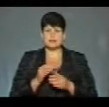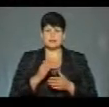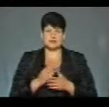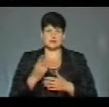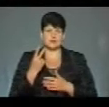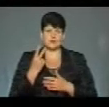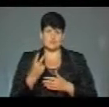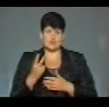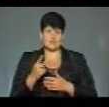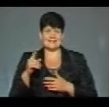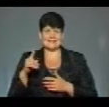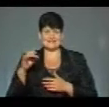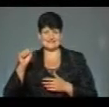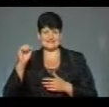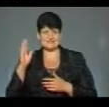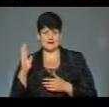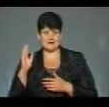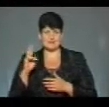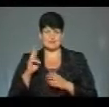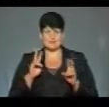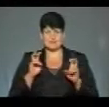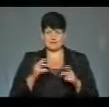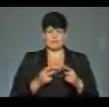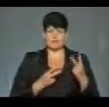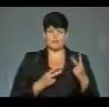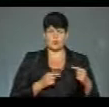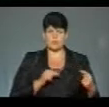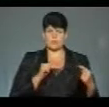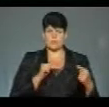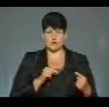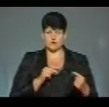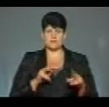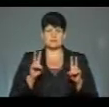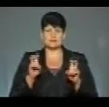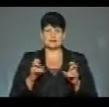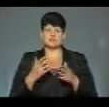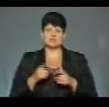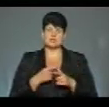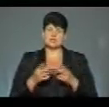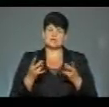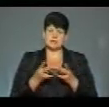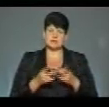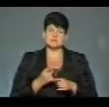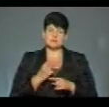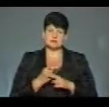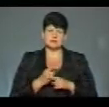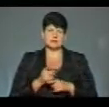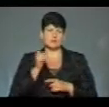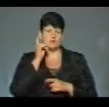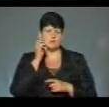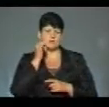двоє людей, які за тему, і двоє людей, які проти. Актуальна тема, наприклад, чи варто заборонити мобільні телефони у